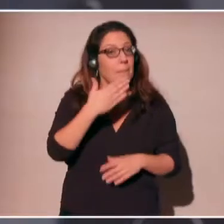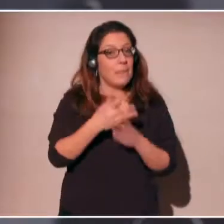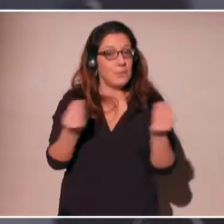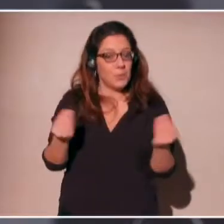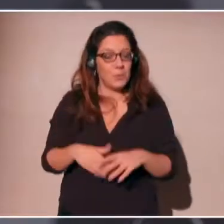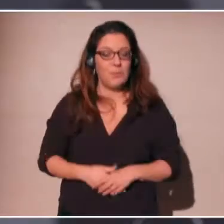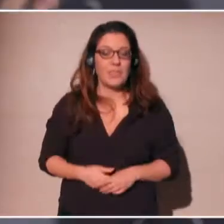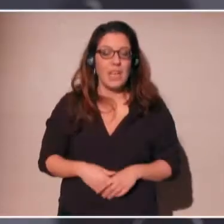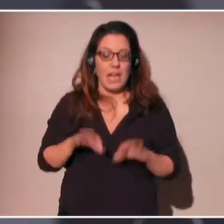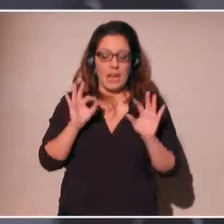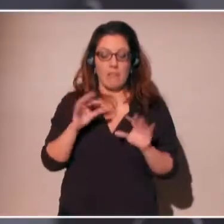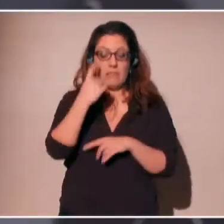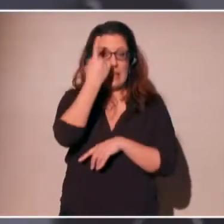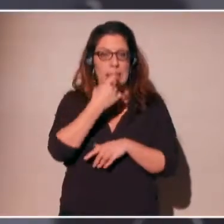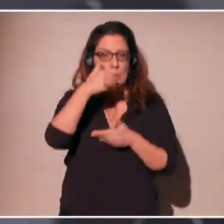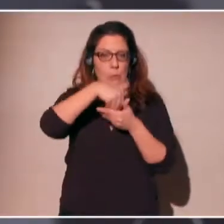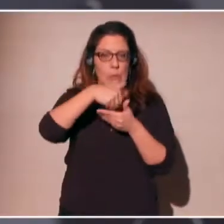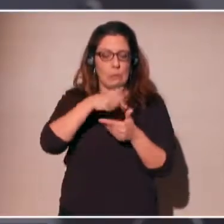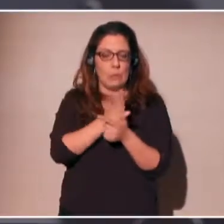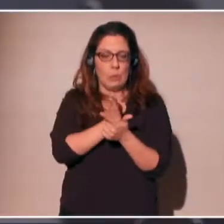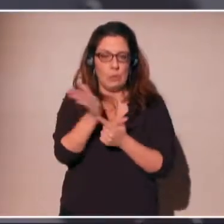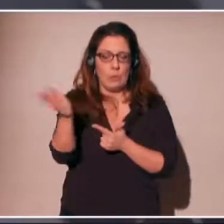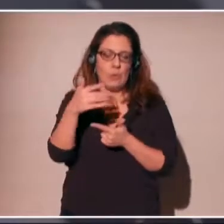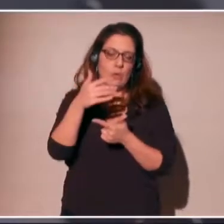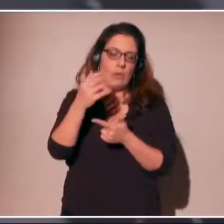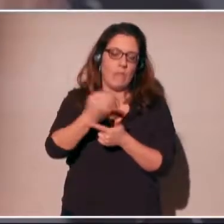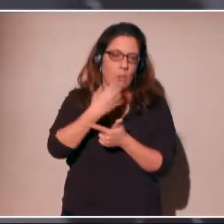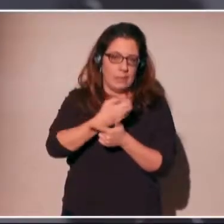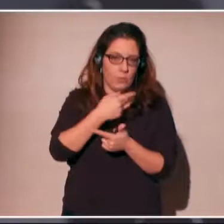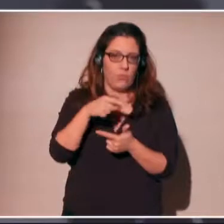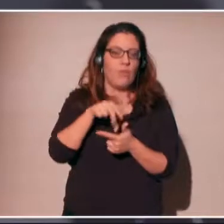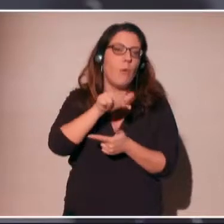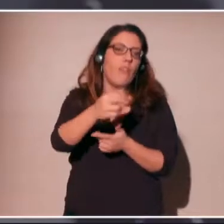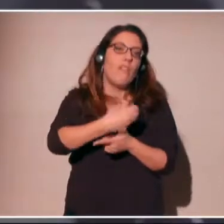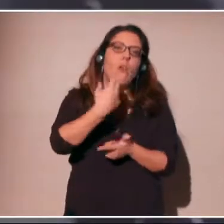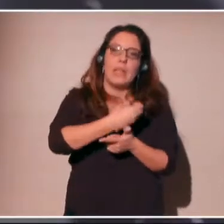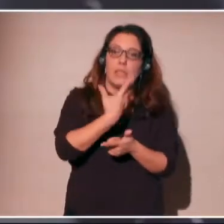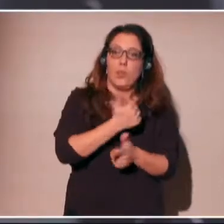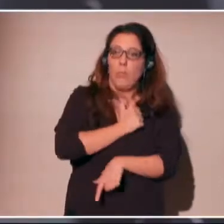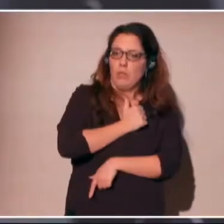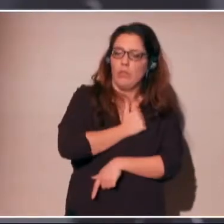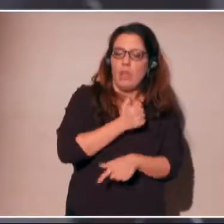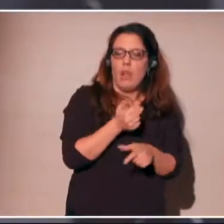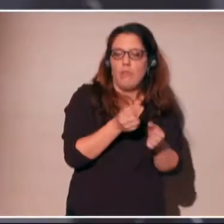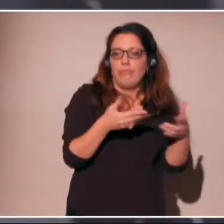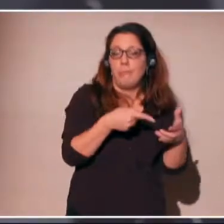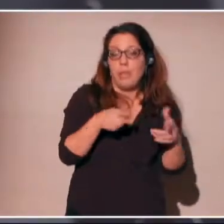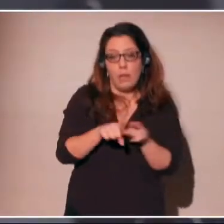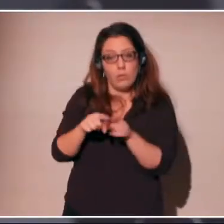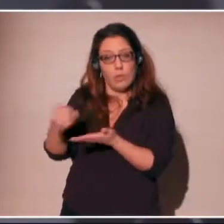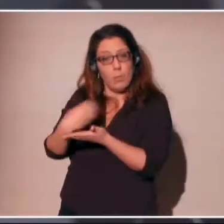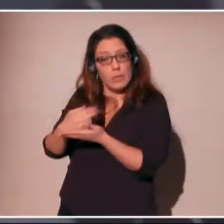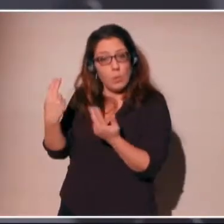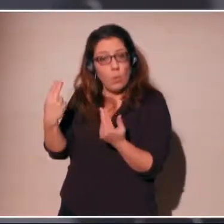posez, il y a deux types de données. Là, on va beaucoup parler des données personnelles, mais il y a aussi le sujet des données non personnelles, des données industrielles, dont